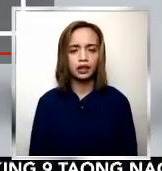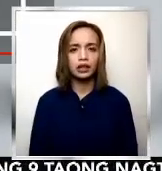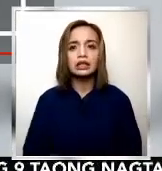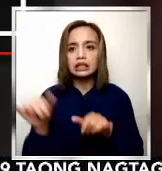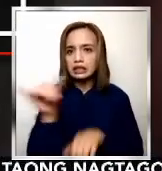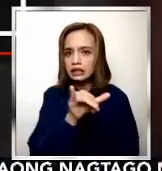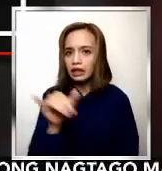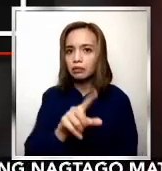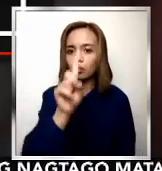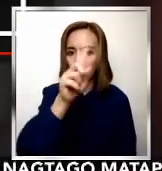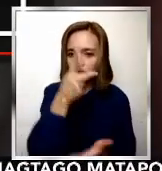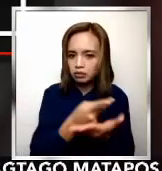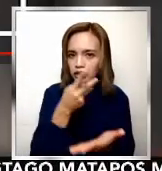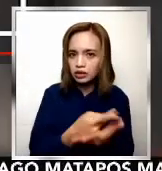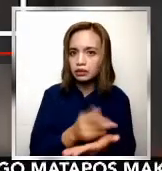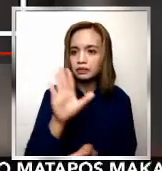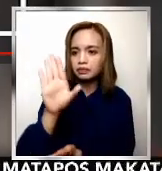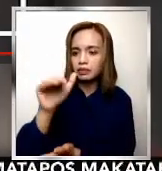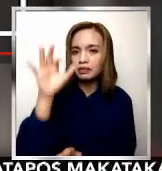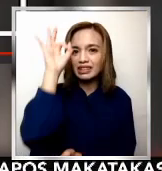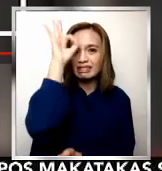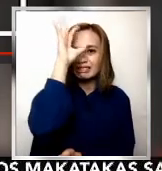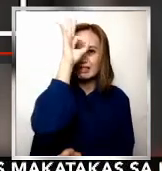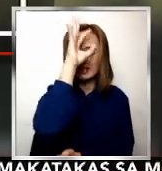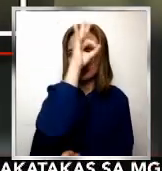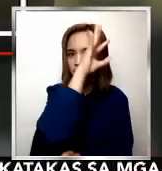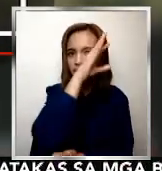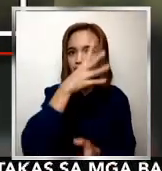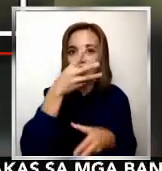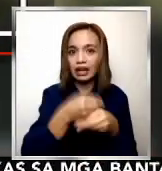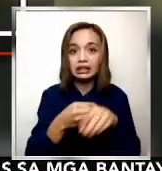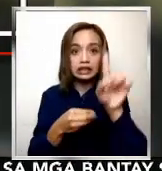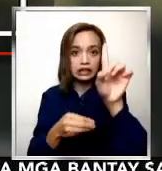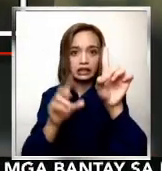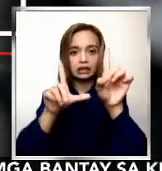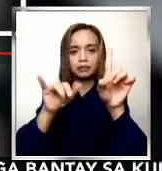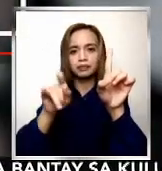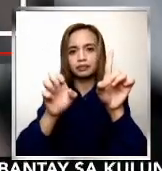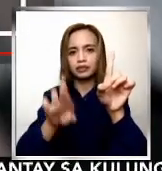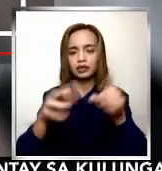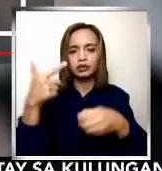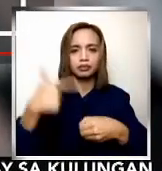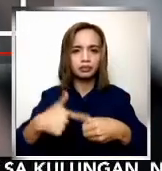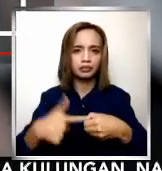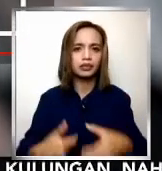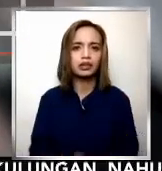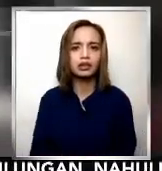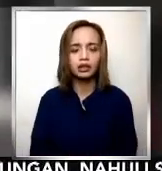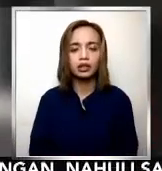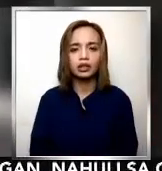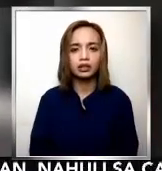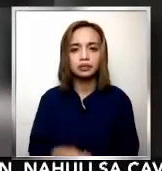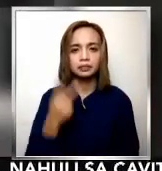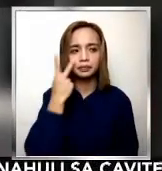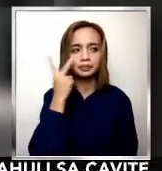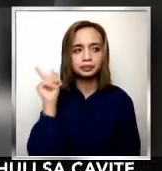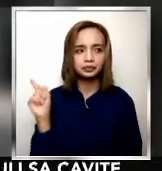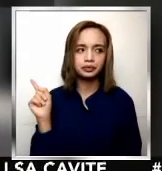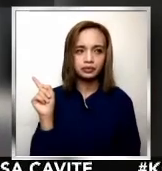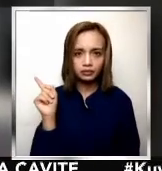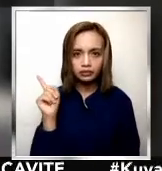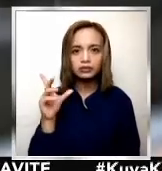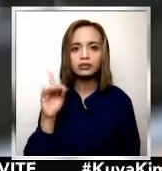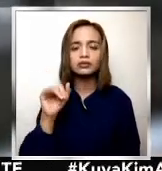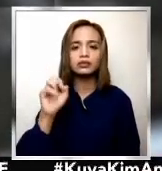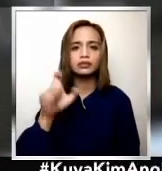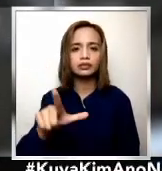15 centavos ang taas presyo kada litro ng gasolina. 45 centavos naman ang sa diesel. Sa 8 sunod-sunod na